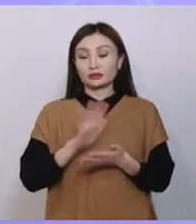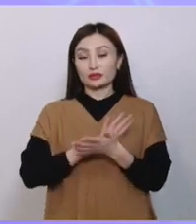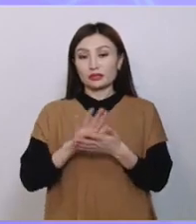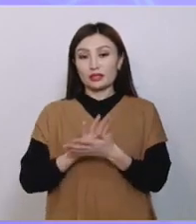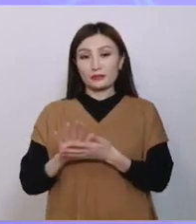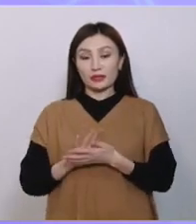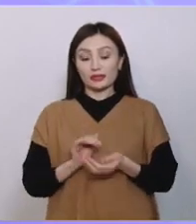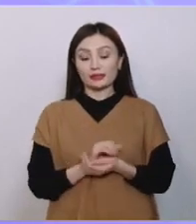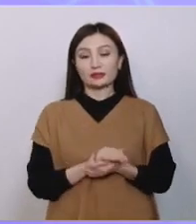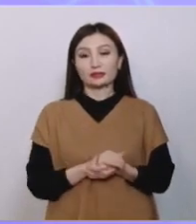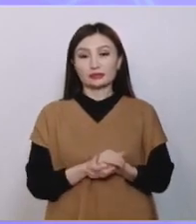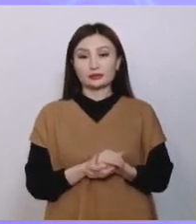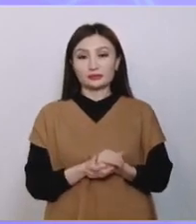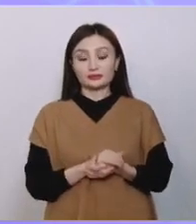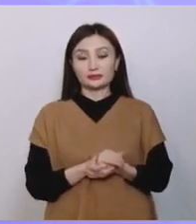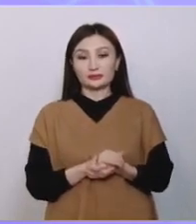Ишембилик.